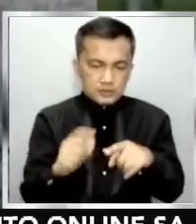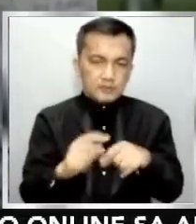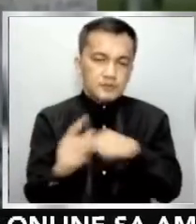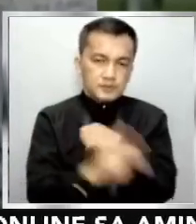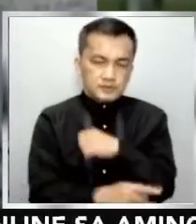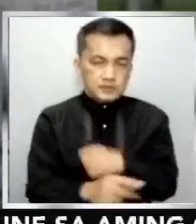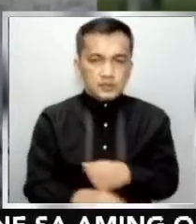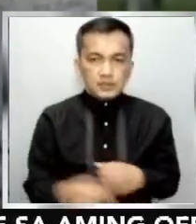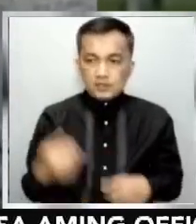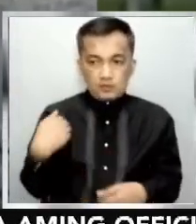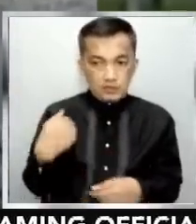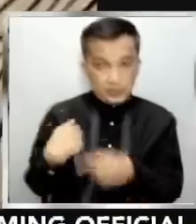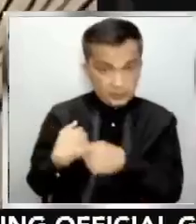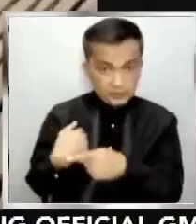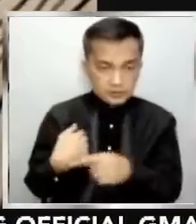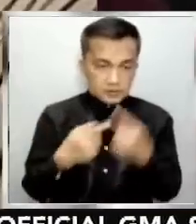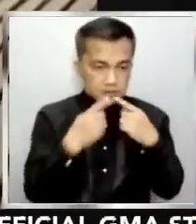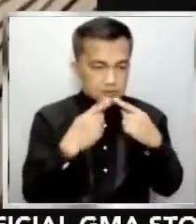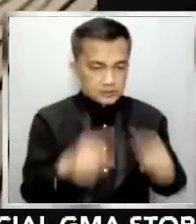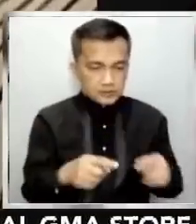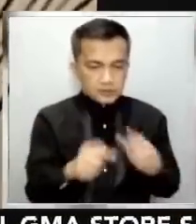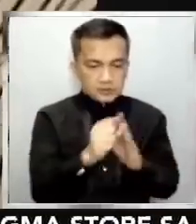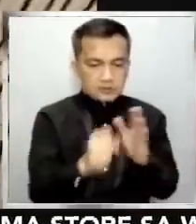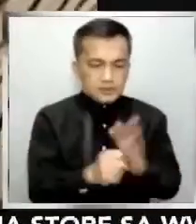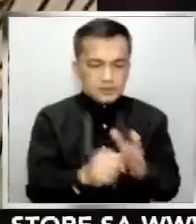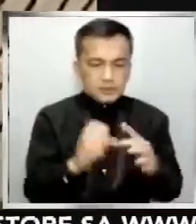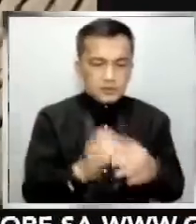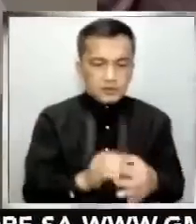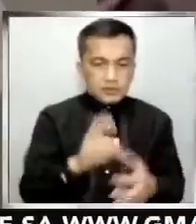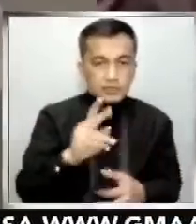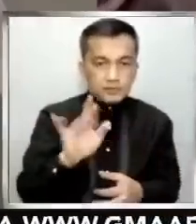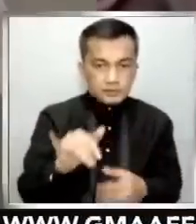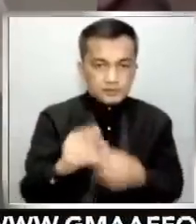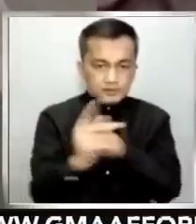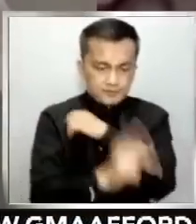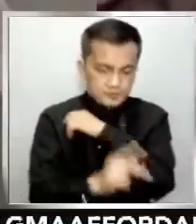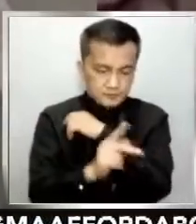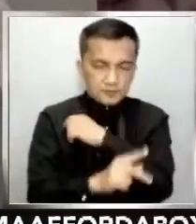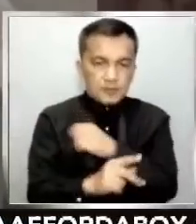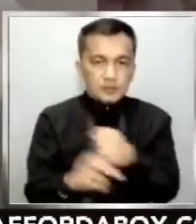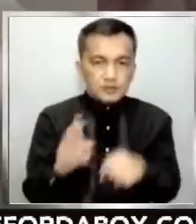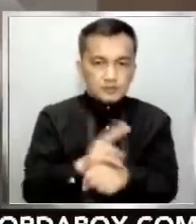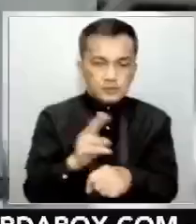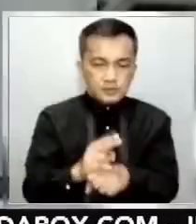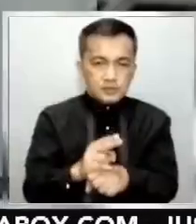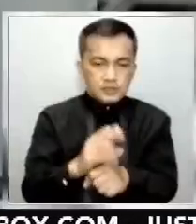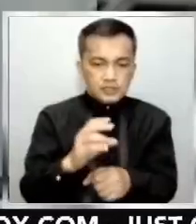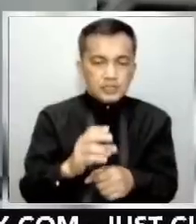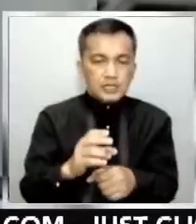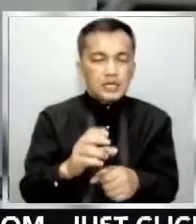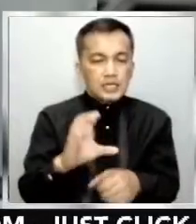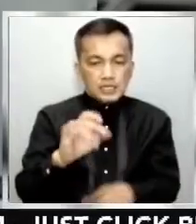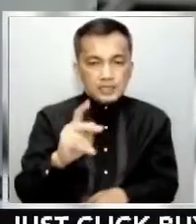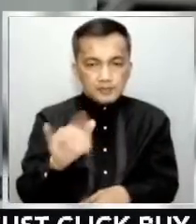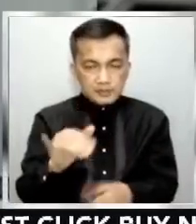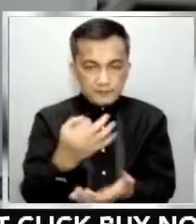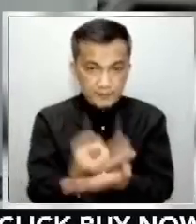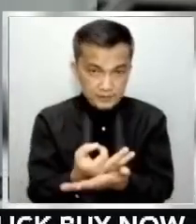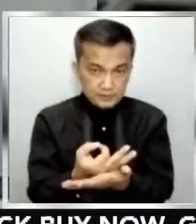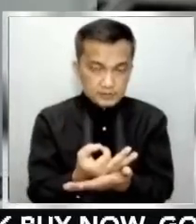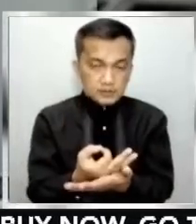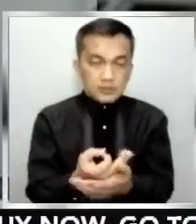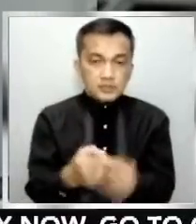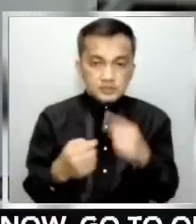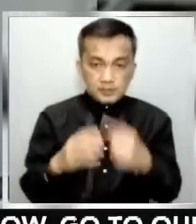yan, idineklara na ang State of Calamity sa lalawigan para magamit ang Calamity Fund nito. Pero ayon kay Occidental